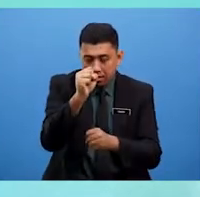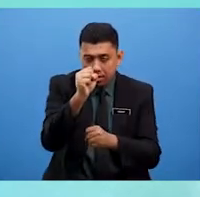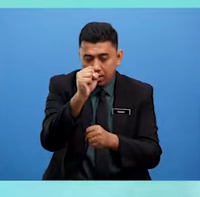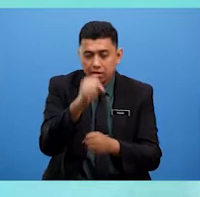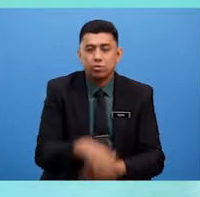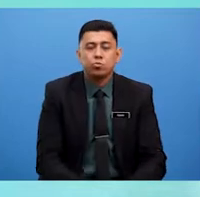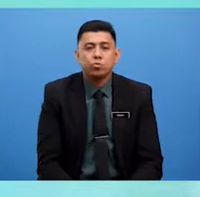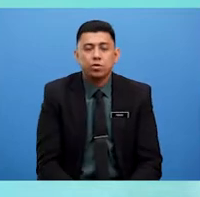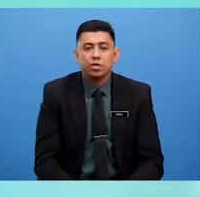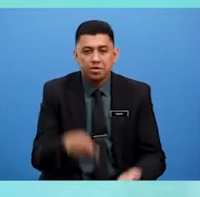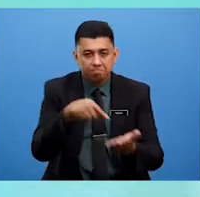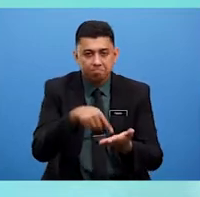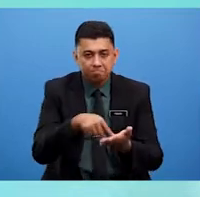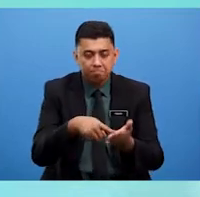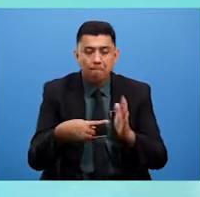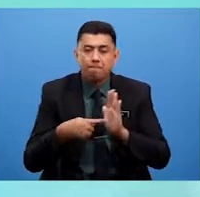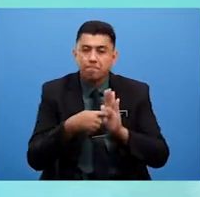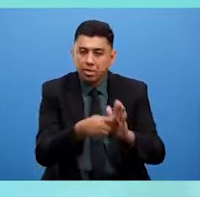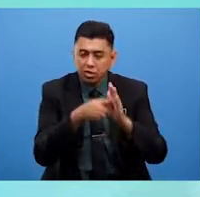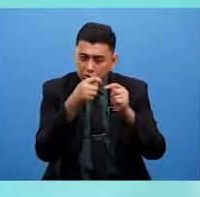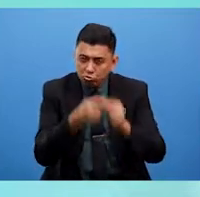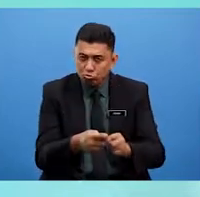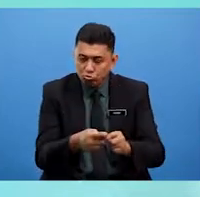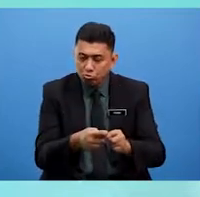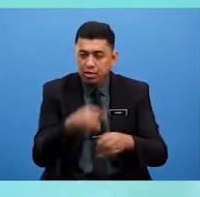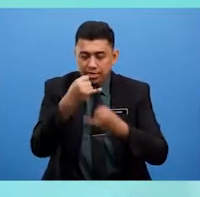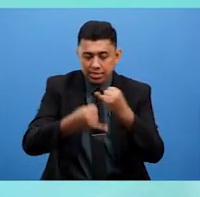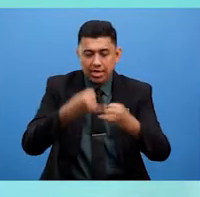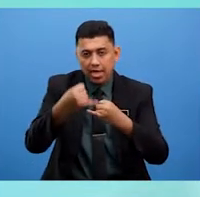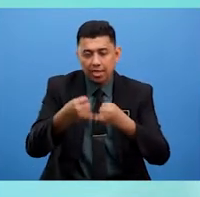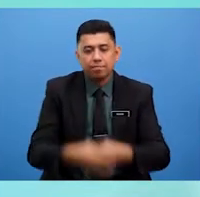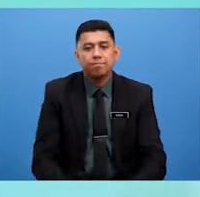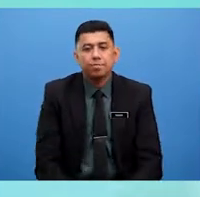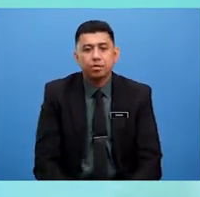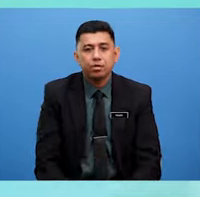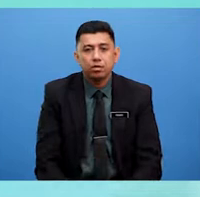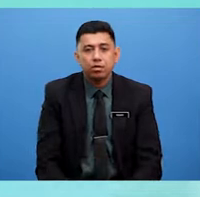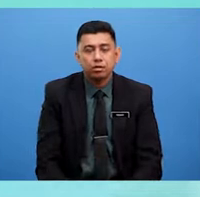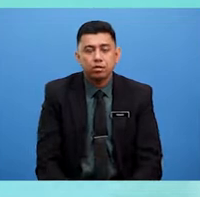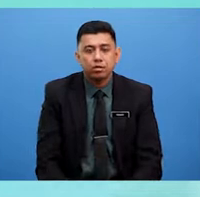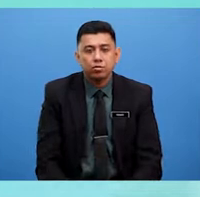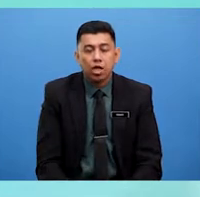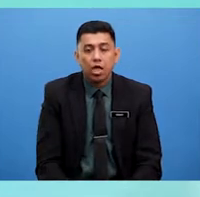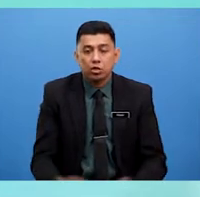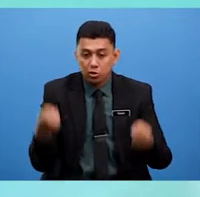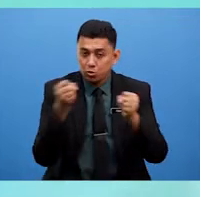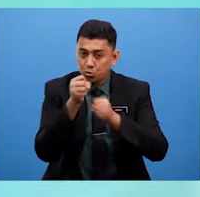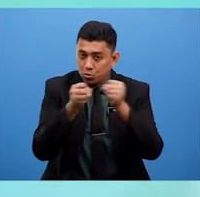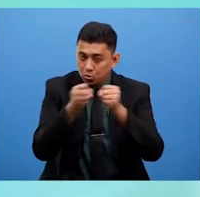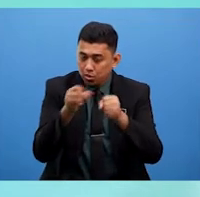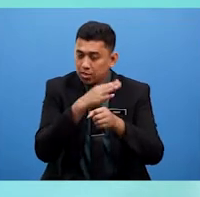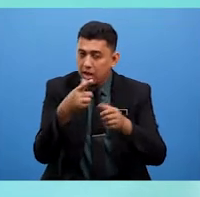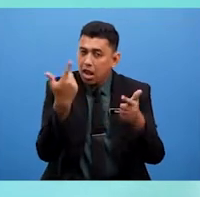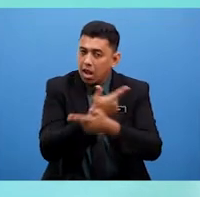taktikal ialah penentu kejayaan dalam sukan berpasukan. Gusti, tinju